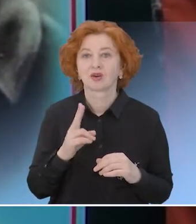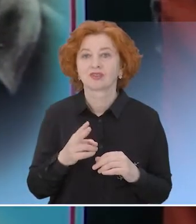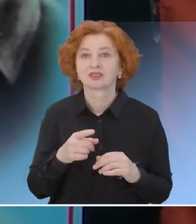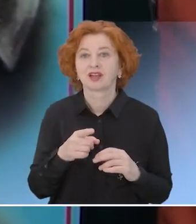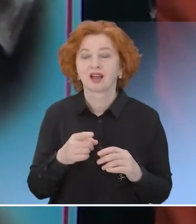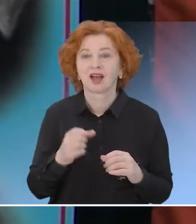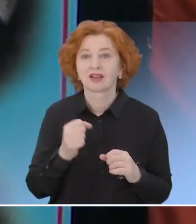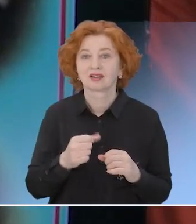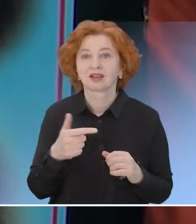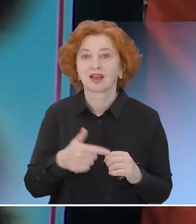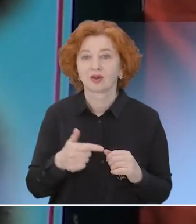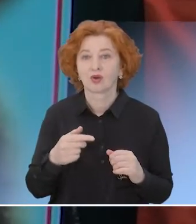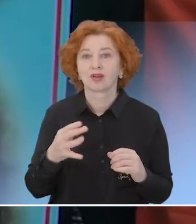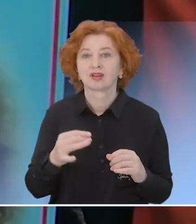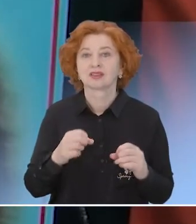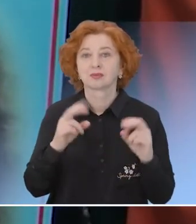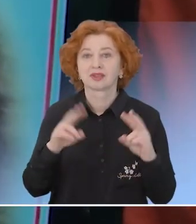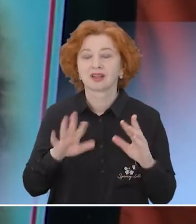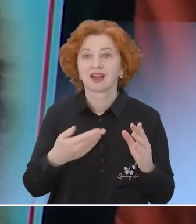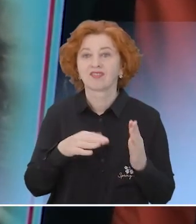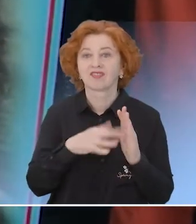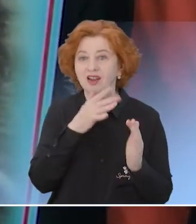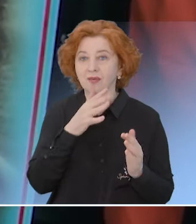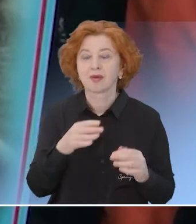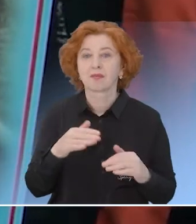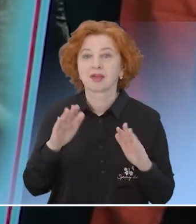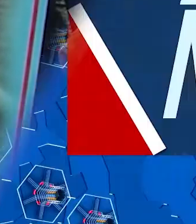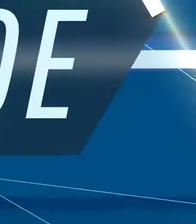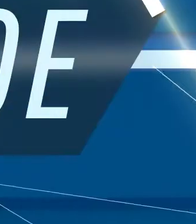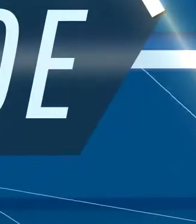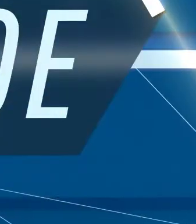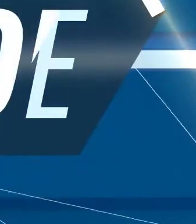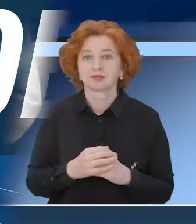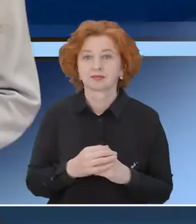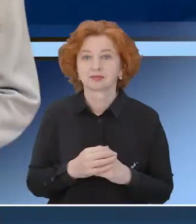Виктория Хруцкая, Александр Гайко. Специально для «Время местное».